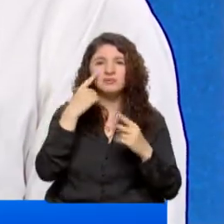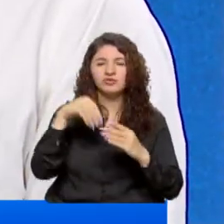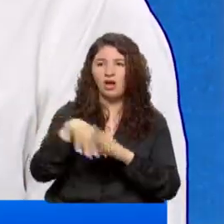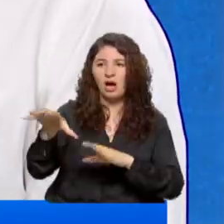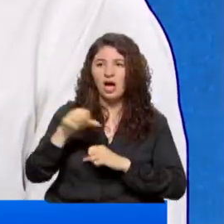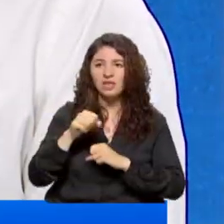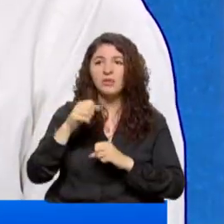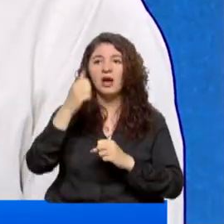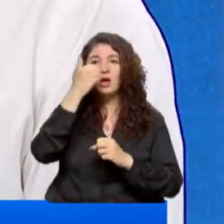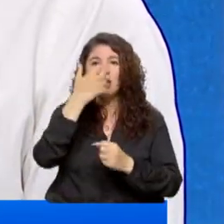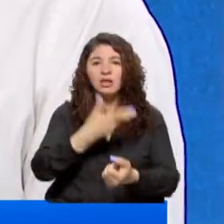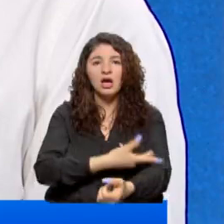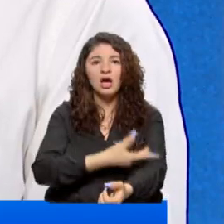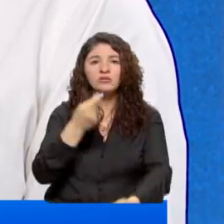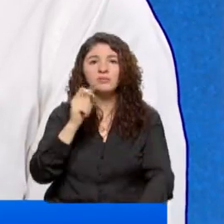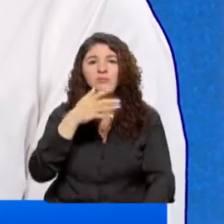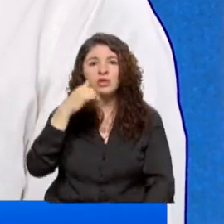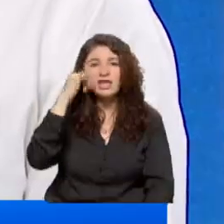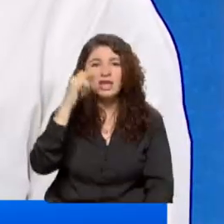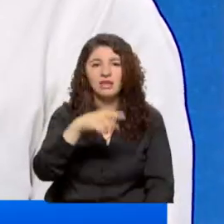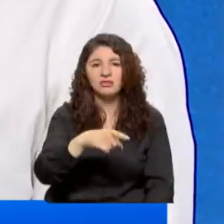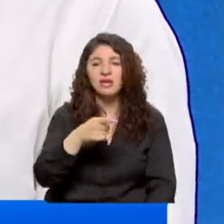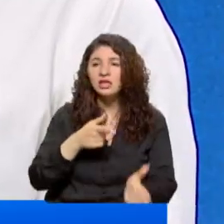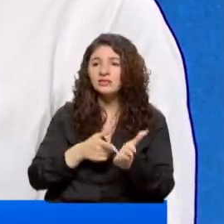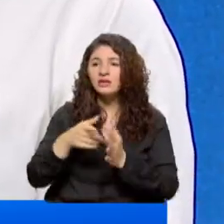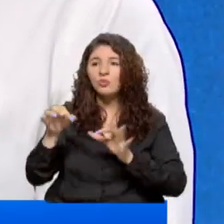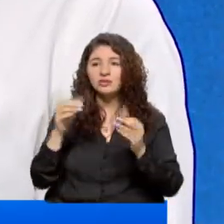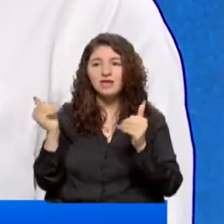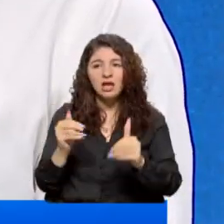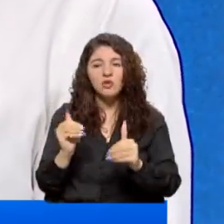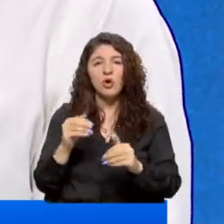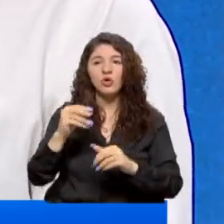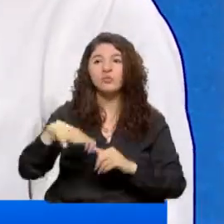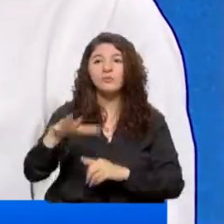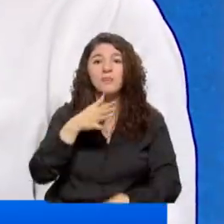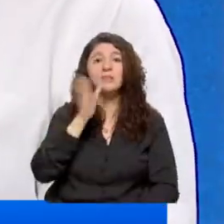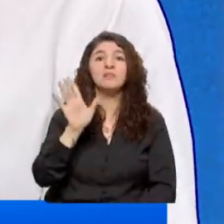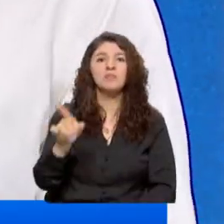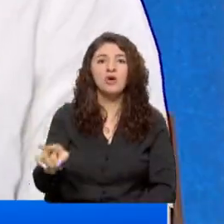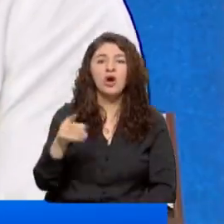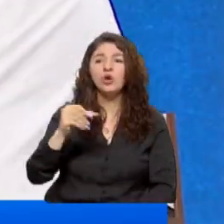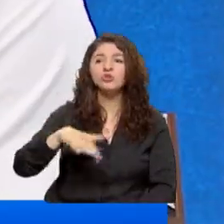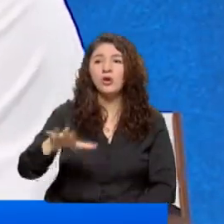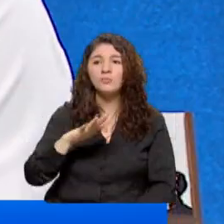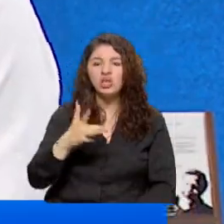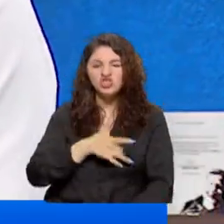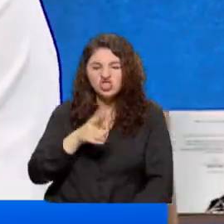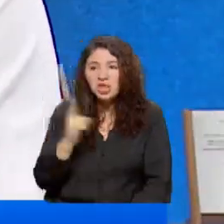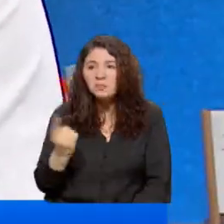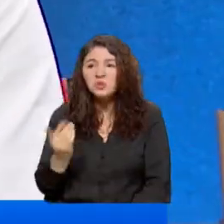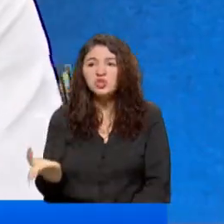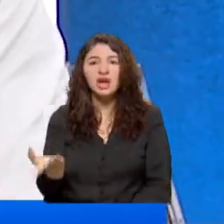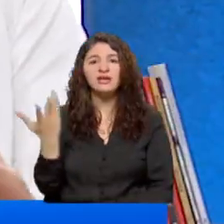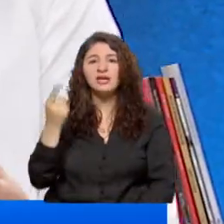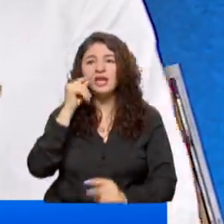hayvandan kan almayı bilmiyor Yani Ziraat Mühendisleri geliyor toprağa bilmiyorlar yani Toprak sonu çok canlı bir